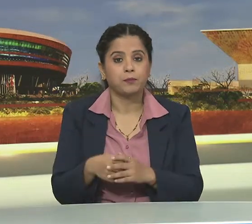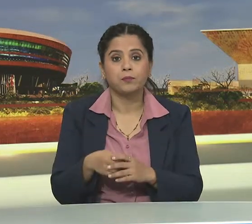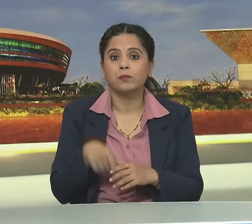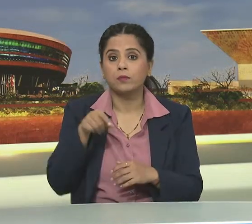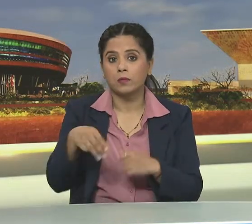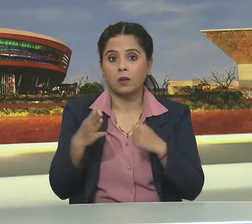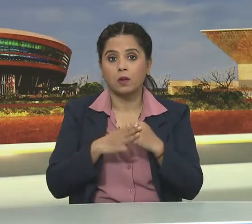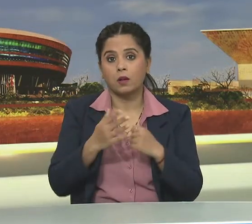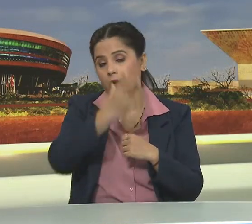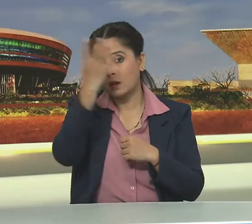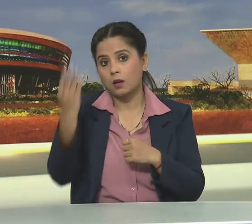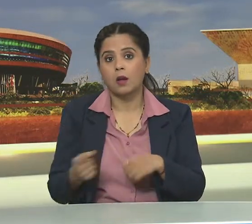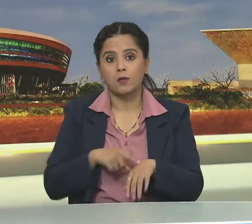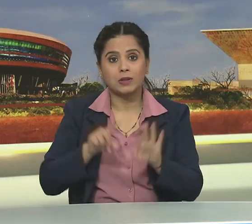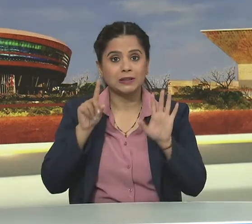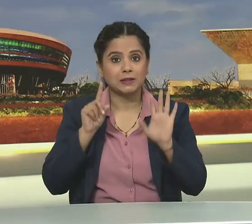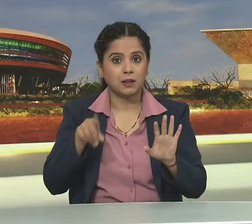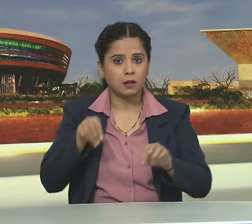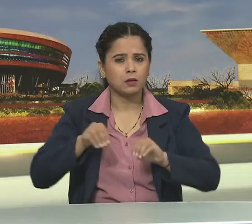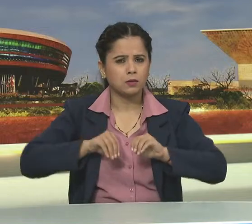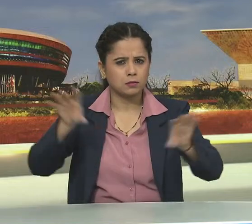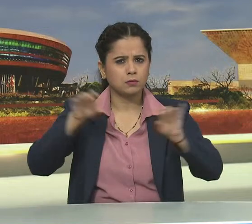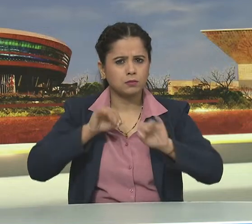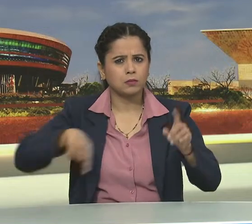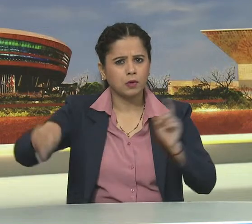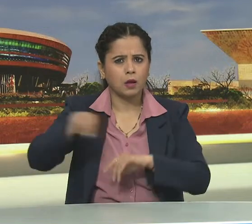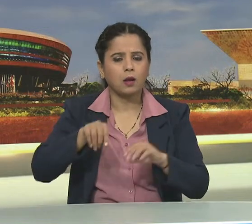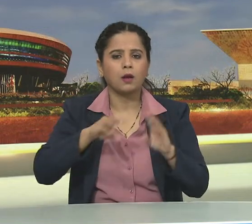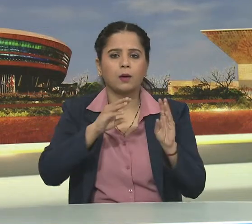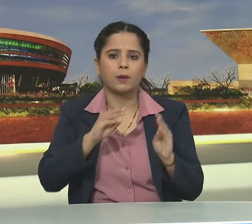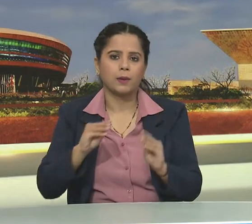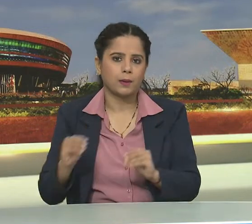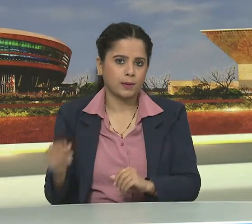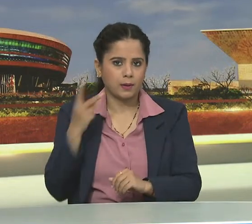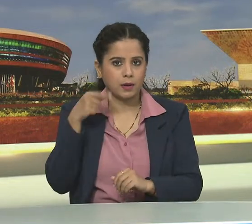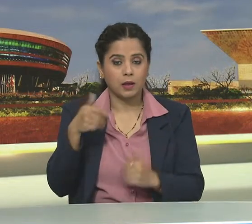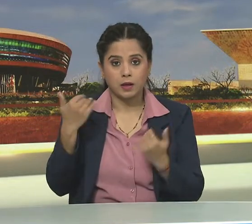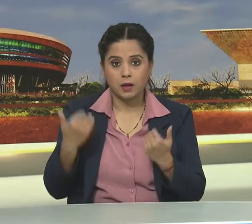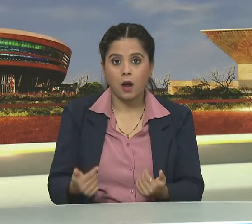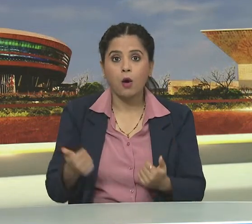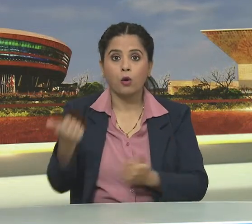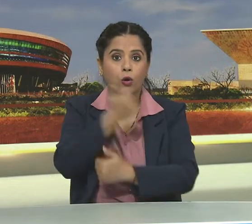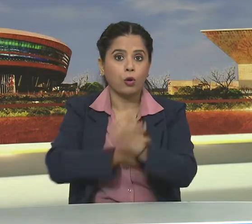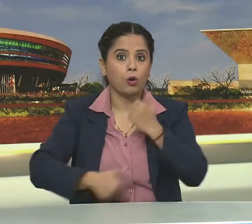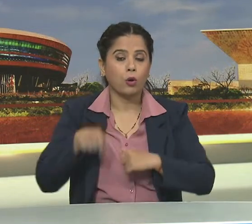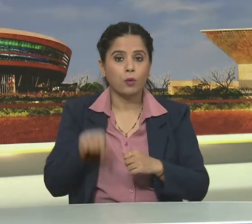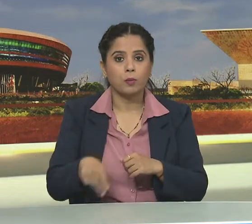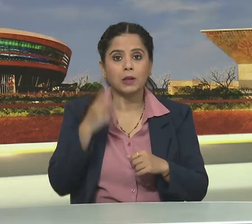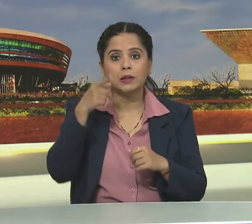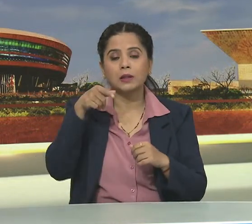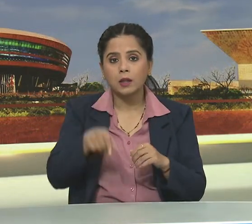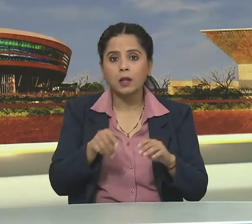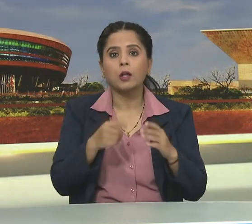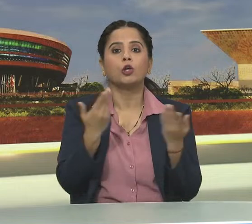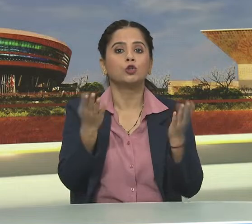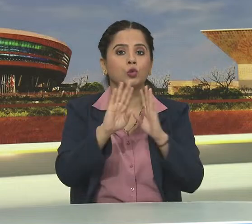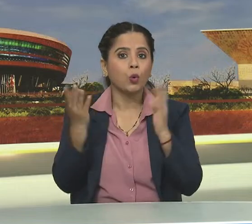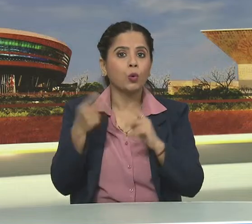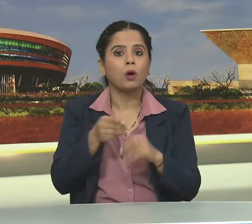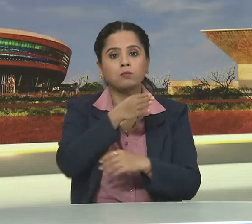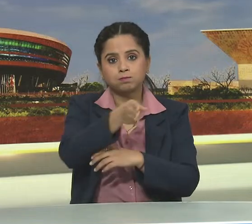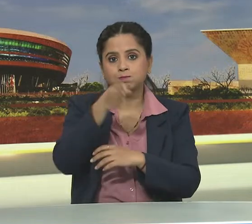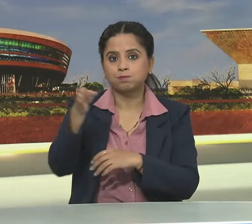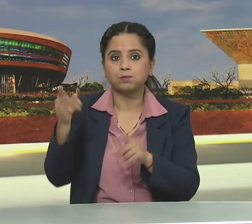गुरुवार को शाम 6 बजे प्रचार अभियान का शोर थम गया और अब प्रत्याशी डोर टू डोर कैंपेनिंग में जुटे हुए